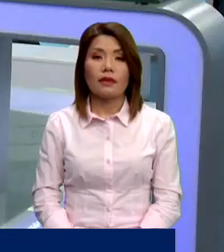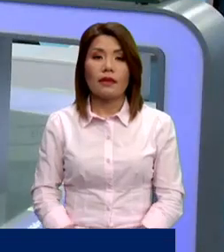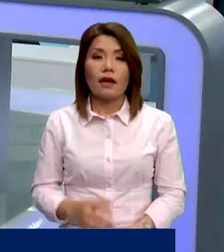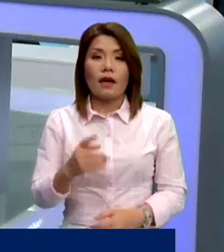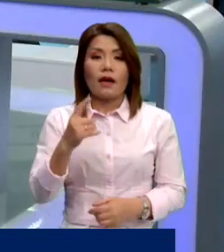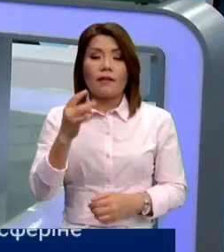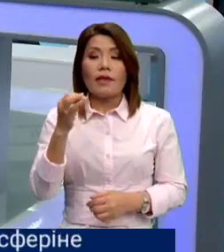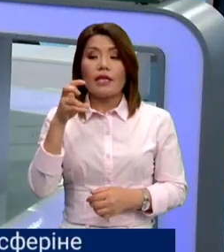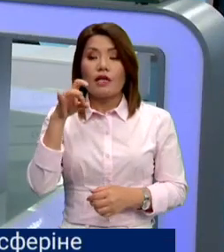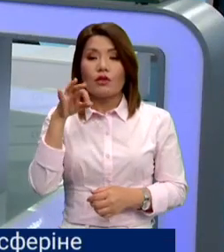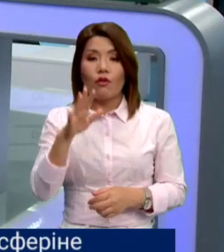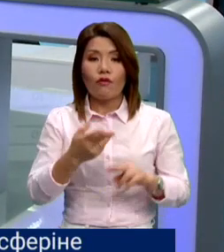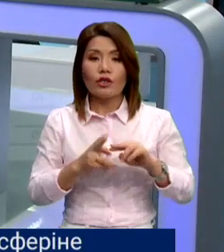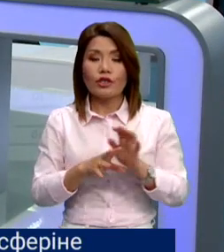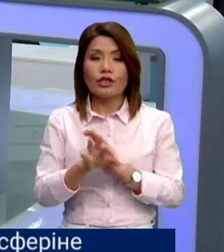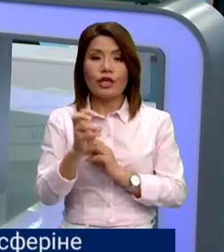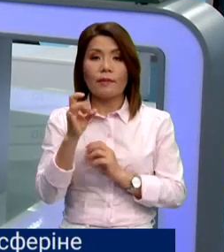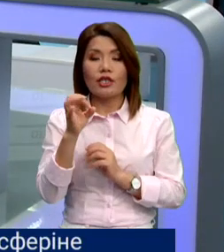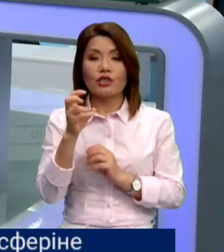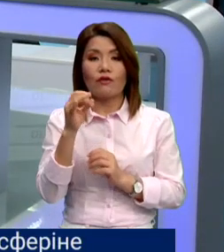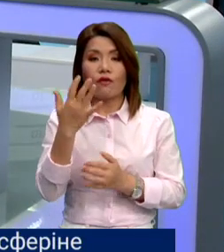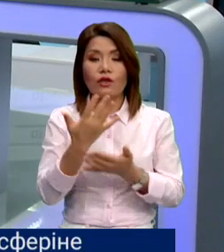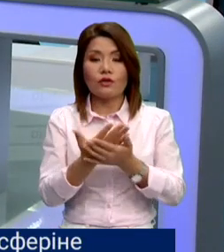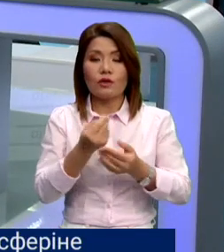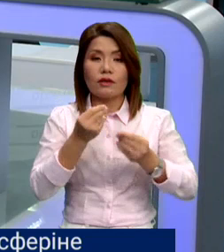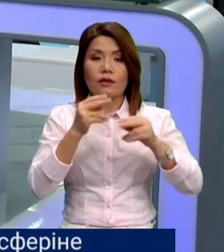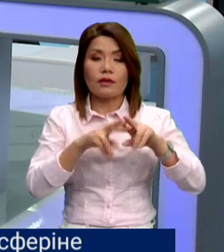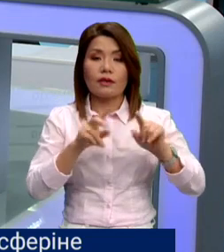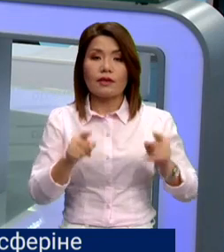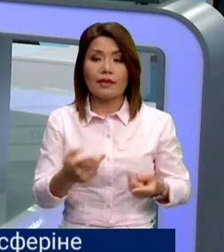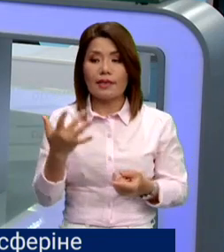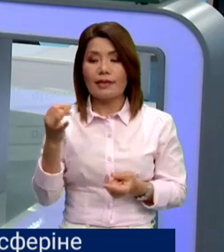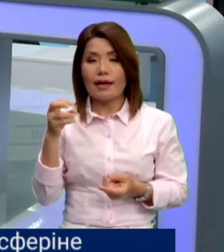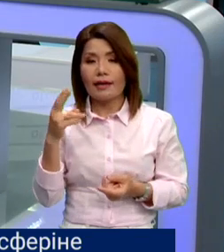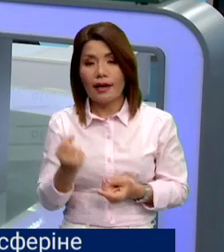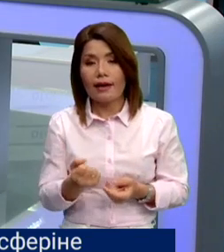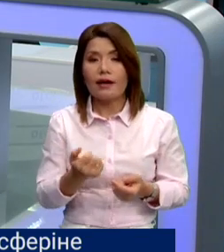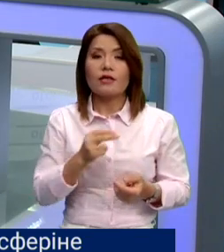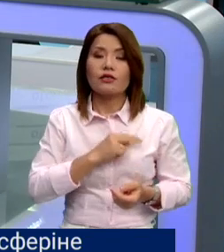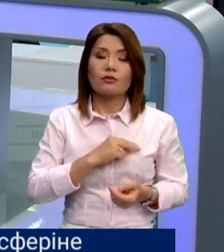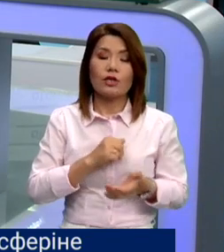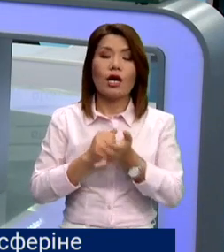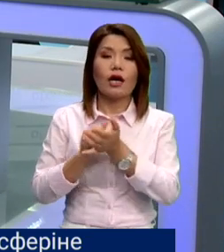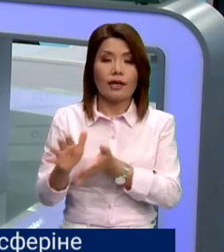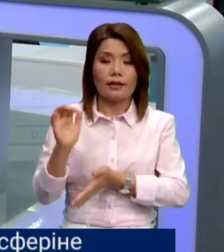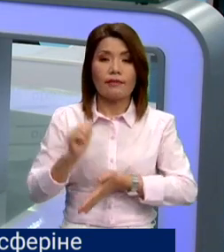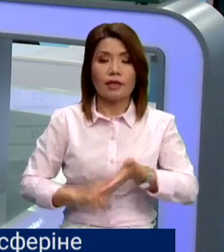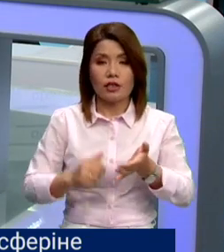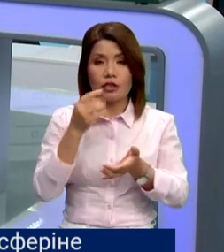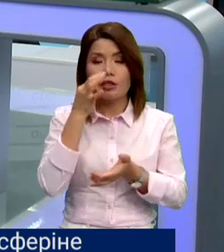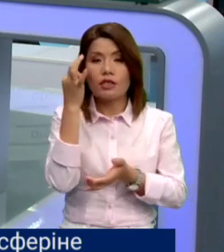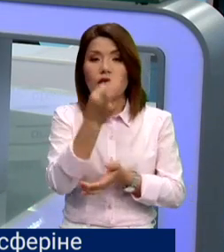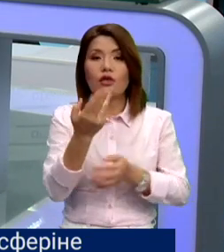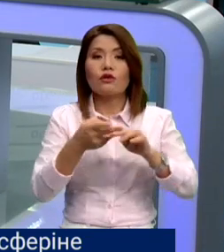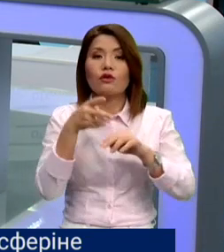Біртанов сотында экс-вице-министр Олжай Сәбішев өзінің қамауға алынуына ЦАРКа мен жұмыс істеуден бас тартқаным себеп болды деп айтты.